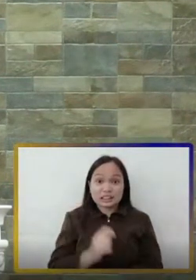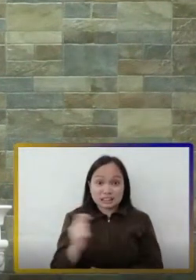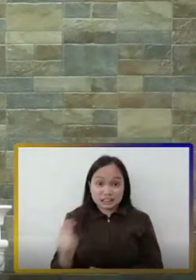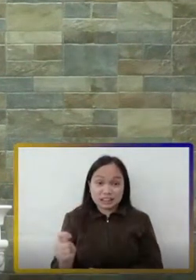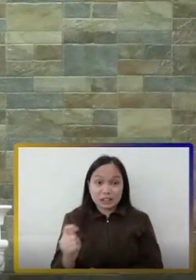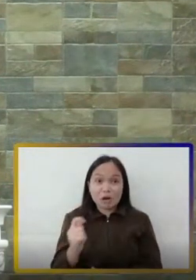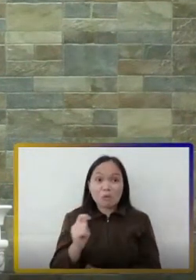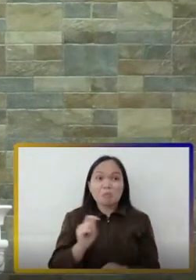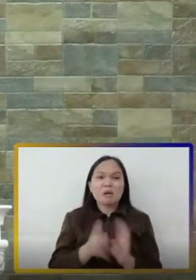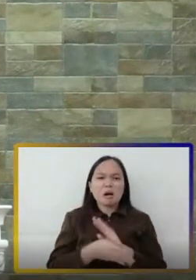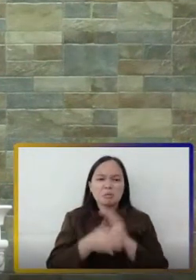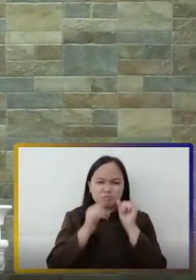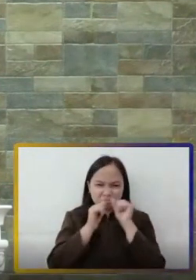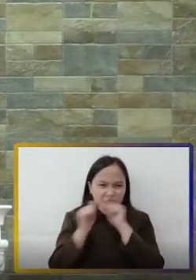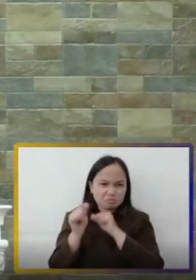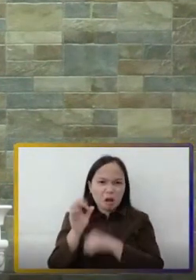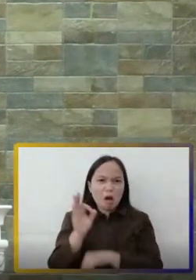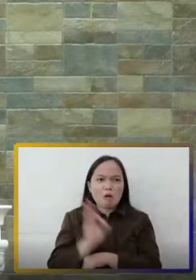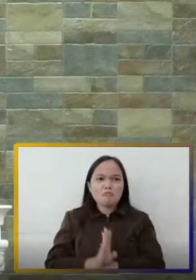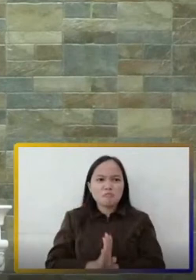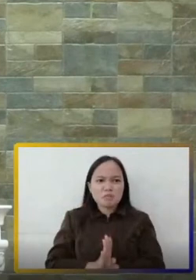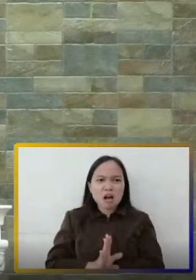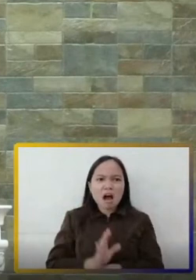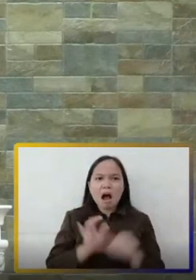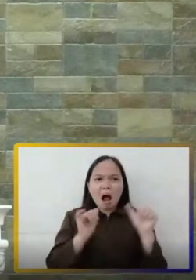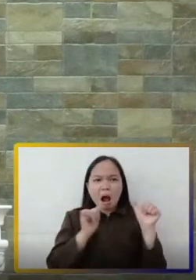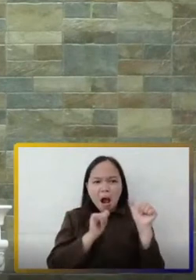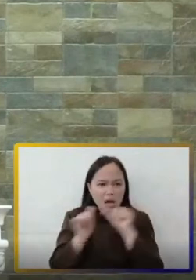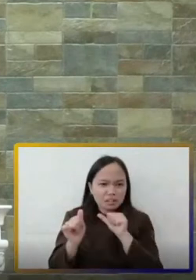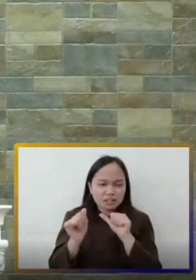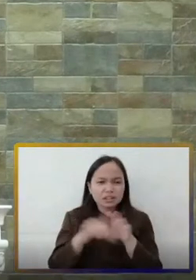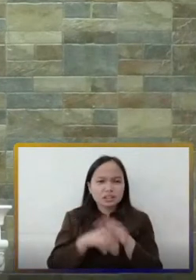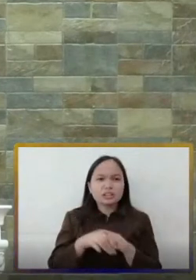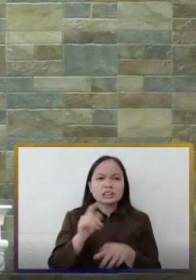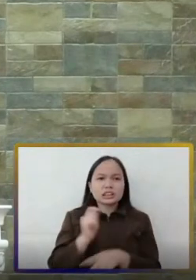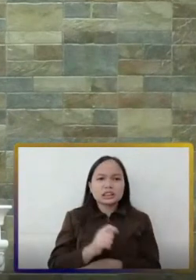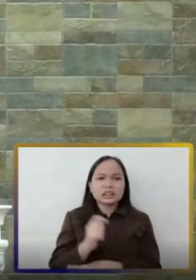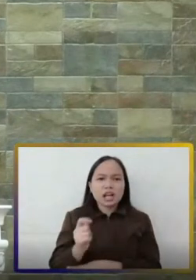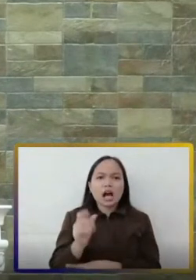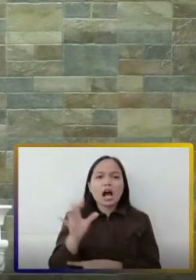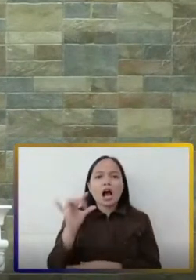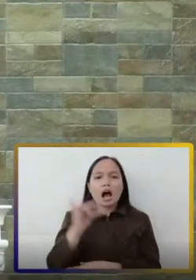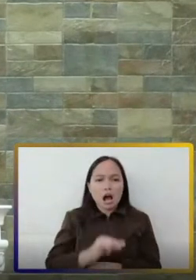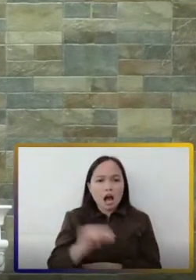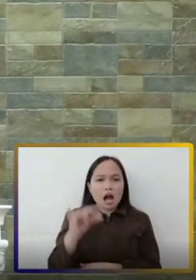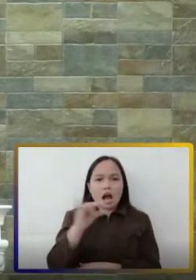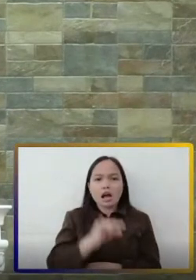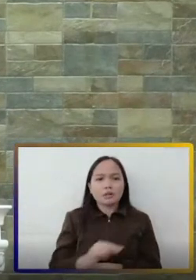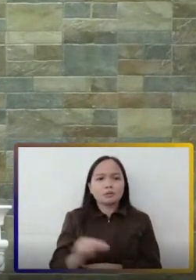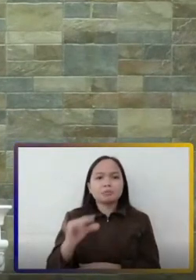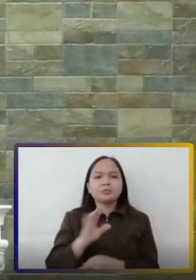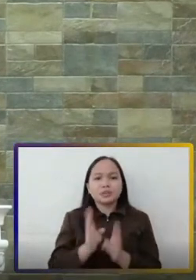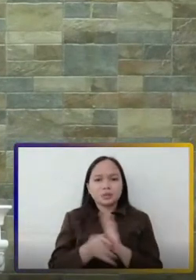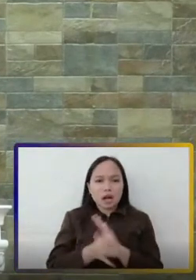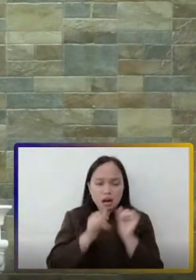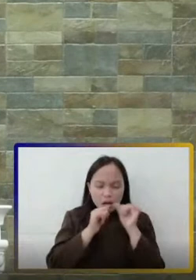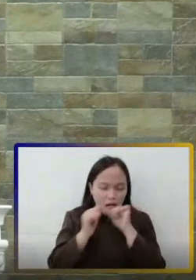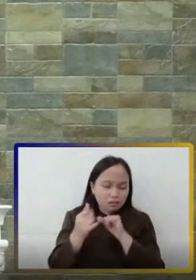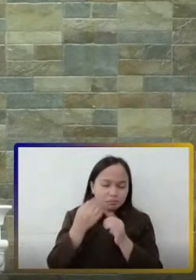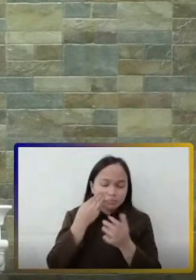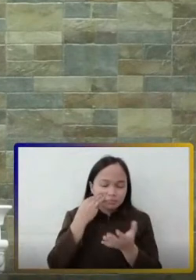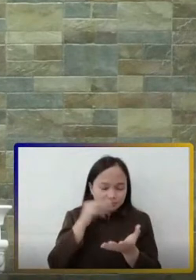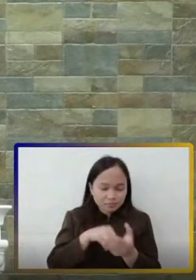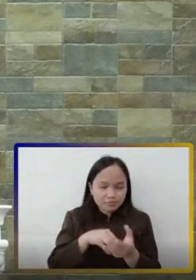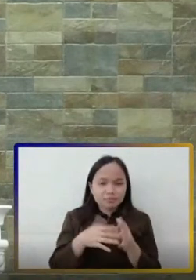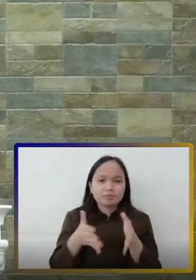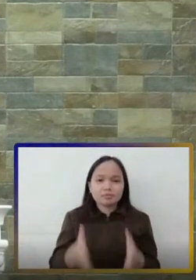tao maging addict sa Facebook, maging addict sa TikTok, maging addict sa Instagram, maging addict sa Messenger.